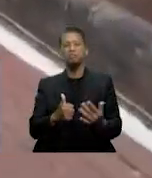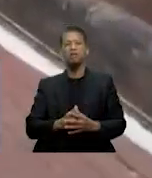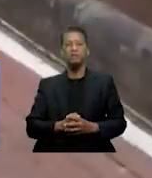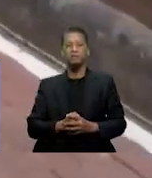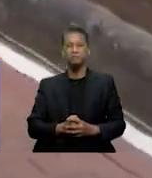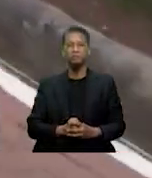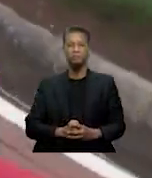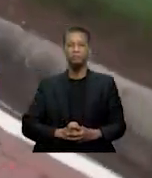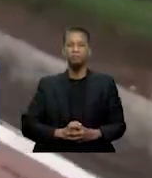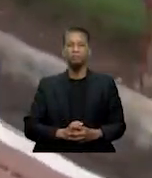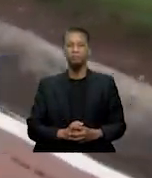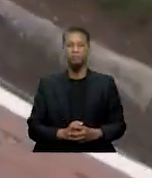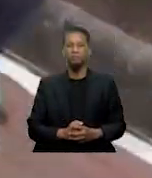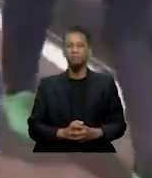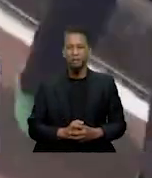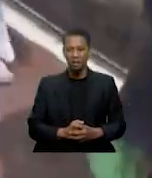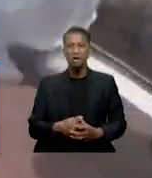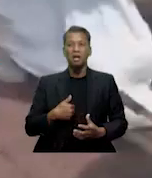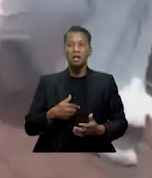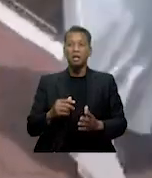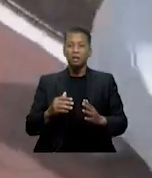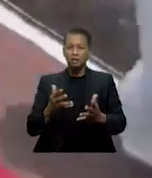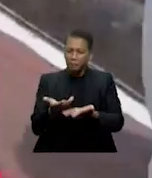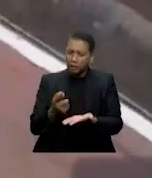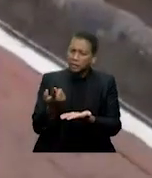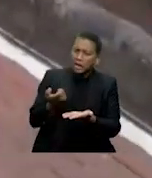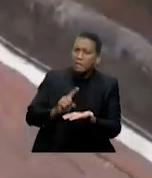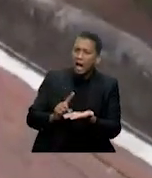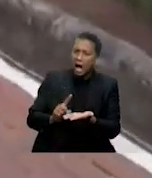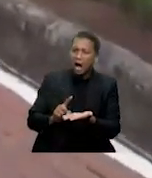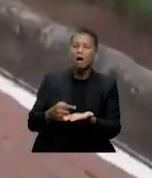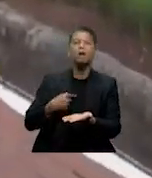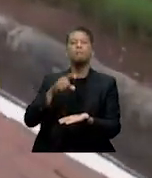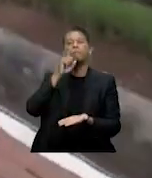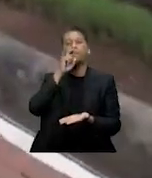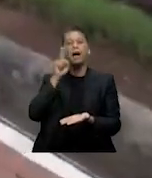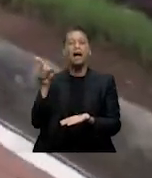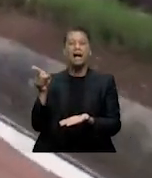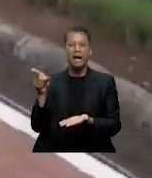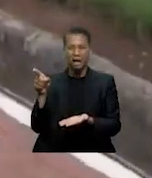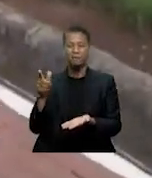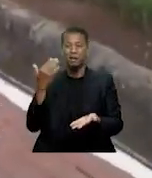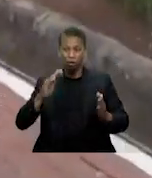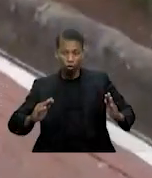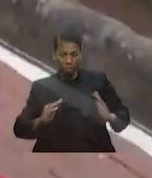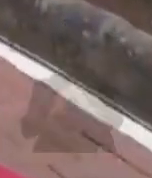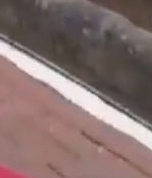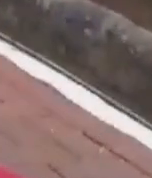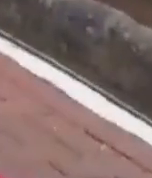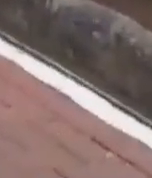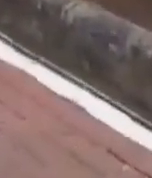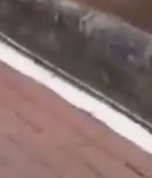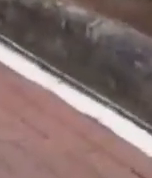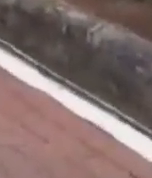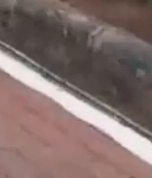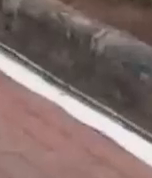Ini dapat tumpeng dari mana itu, Bu? Dari Bapak itu, enggak. Satu tumpeng itu, Bu? Iya. Bawa ke mana itu, Bu? Hah?